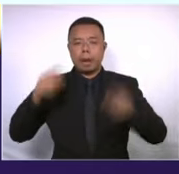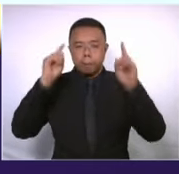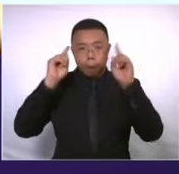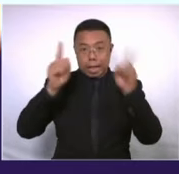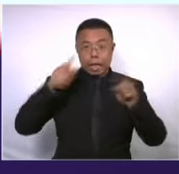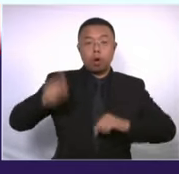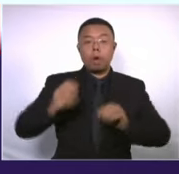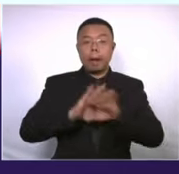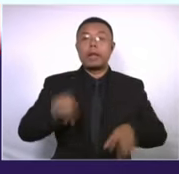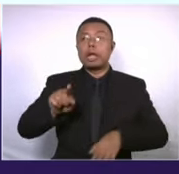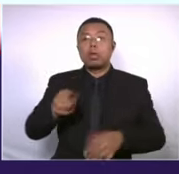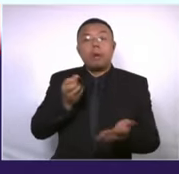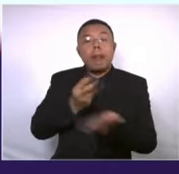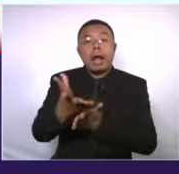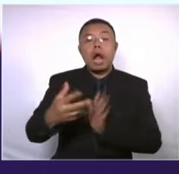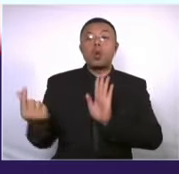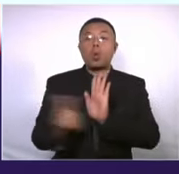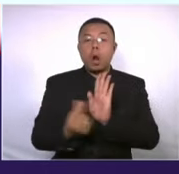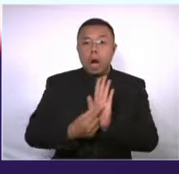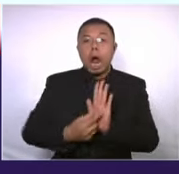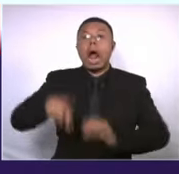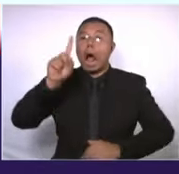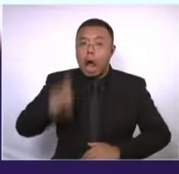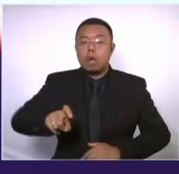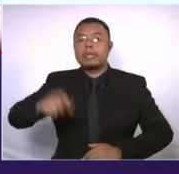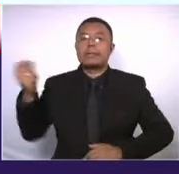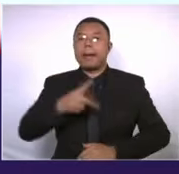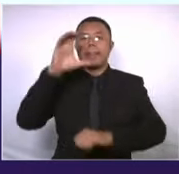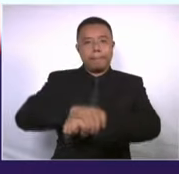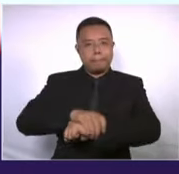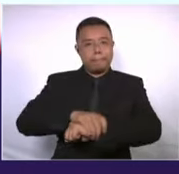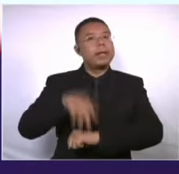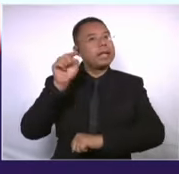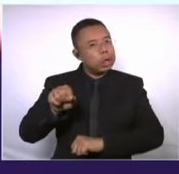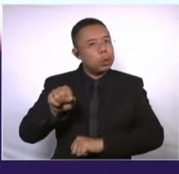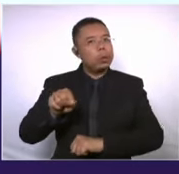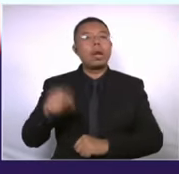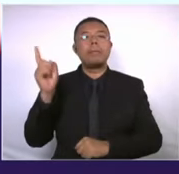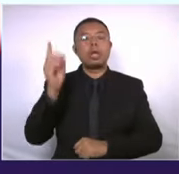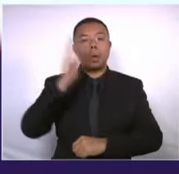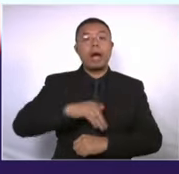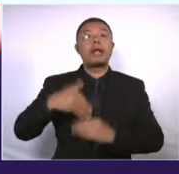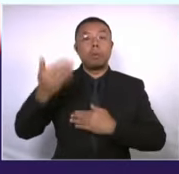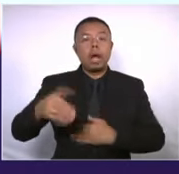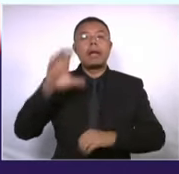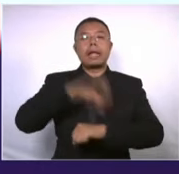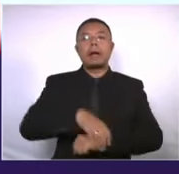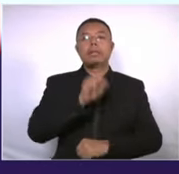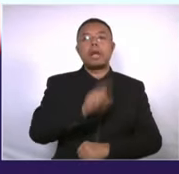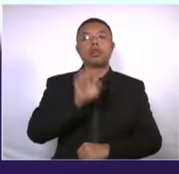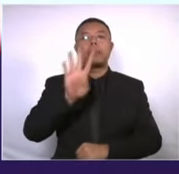nyatakan bahwa itu tindak pidana dan harus segera ditangkap itulah dalam sehari kemudian ditangkap